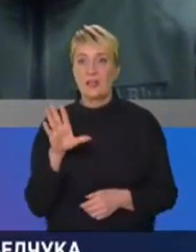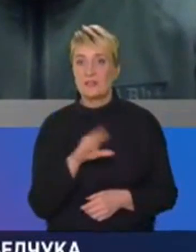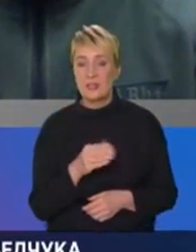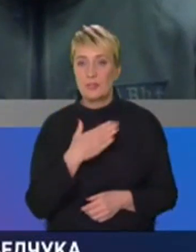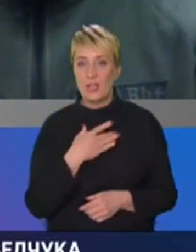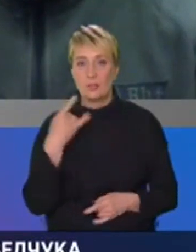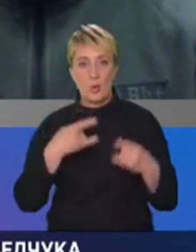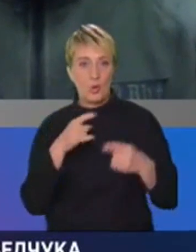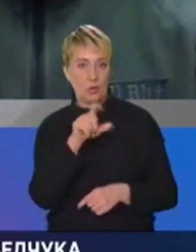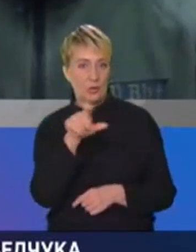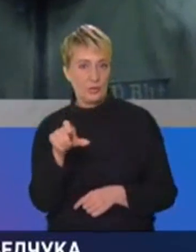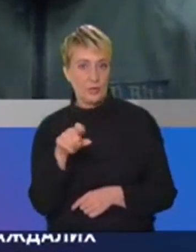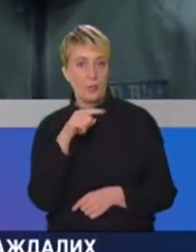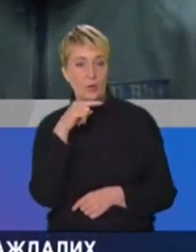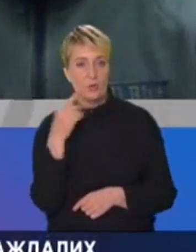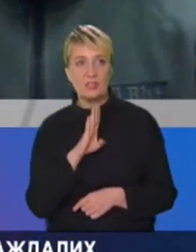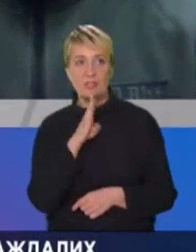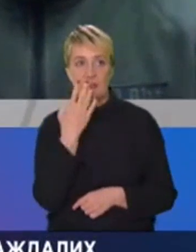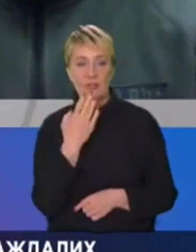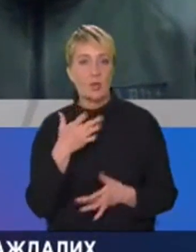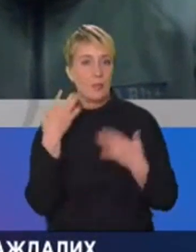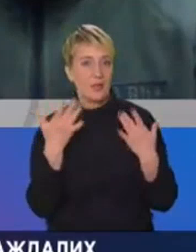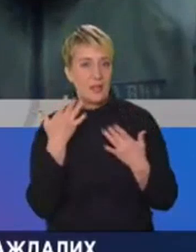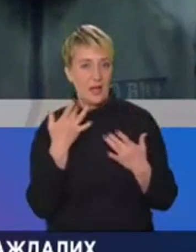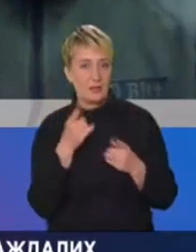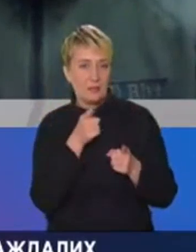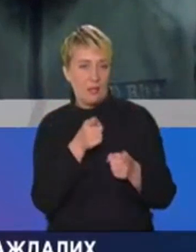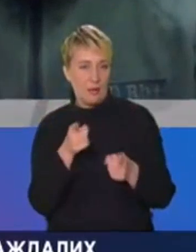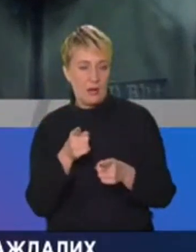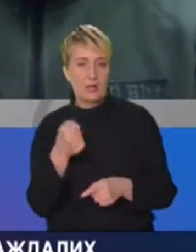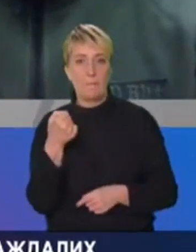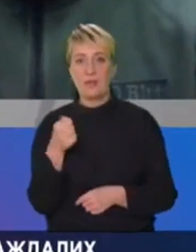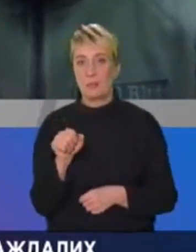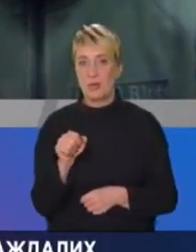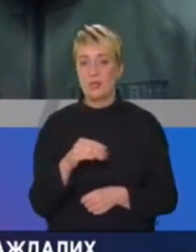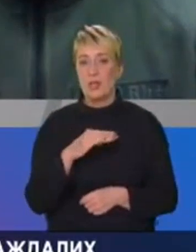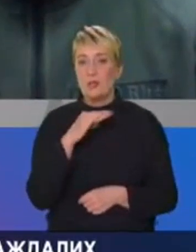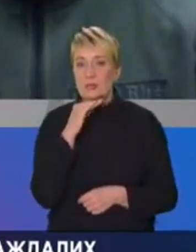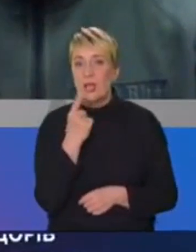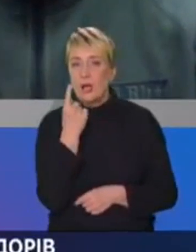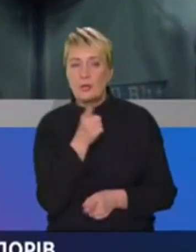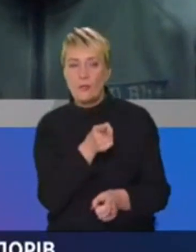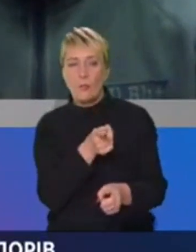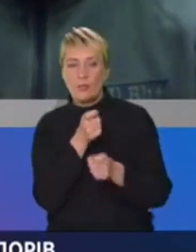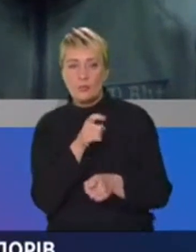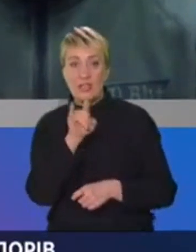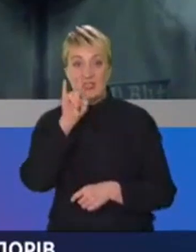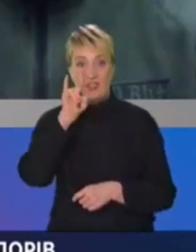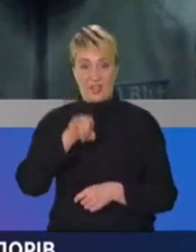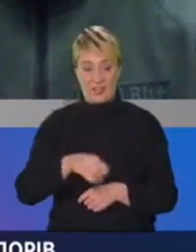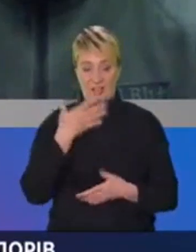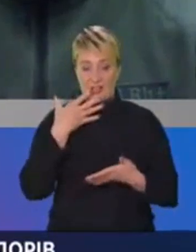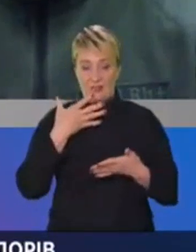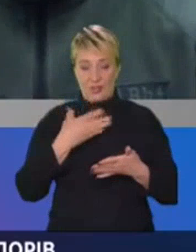що російського ворога легко налякати і легко перемагати. Достатньо одного пострілу з вікна власного будинку